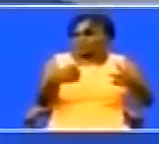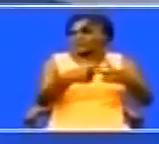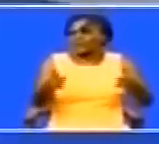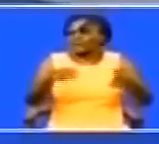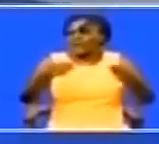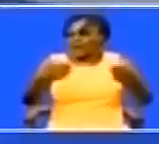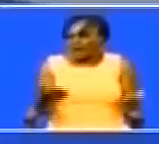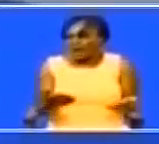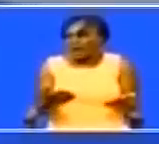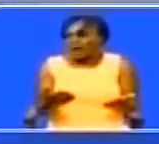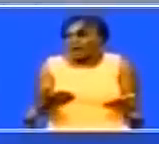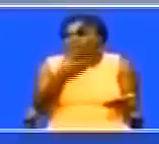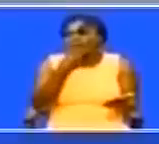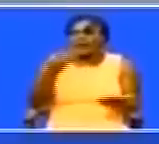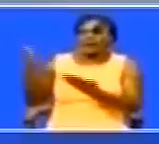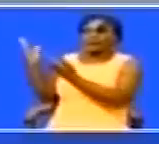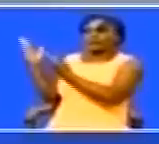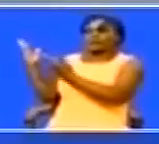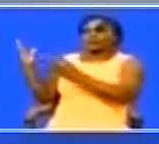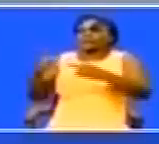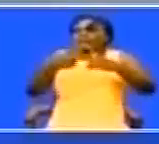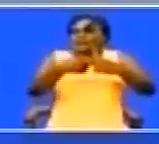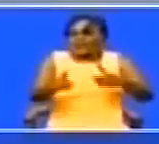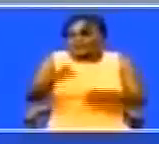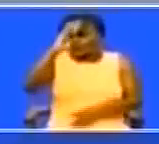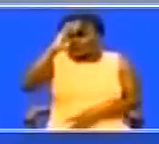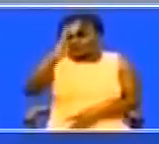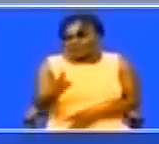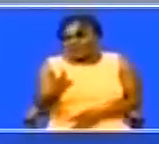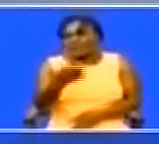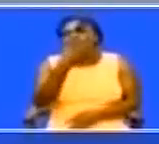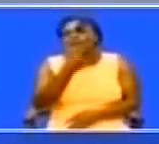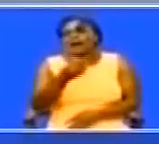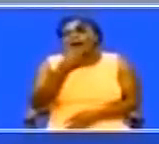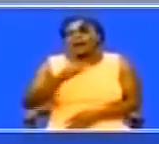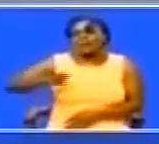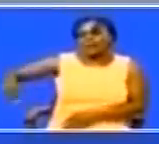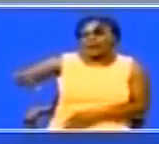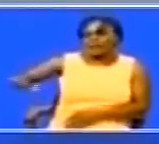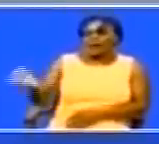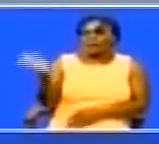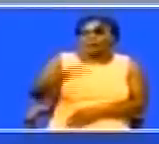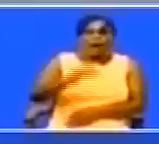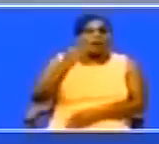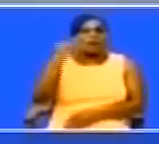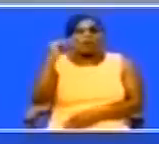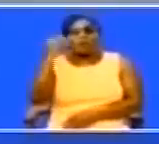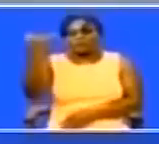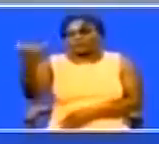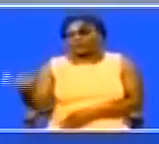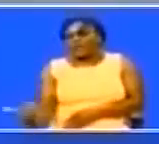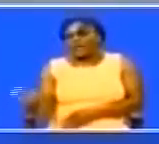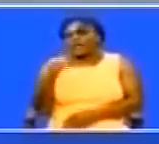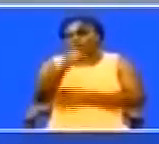huyu kwa jina Alphonse Kambu ulianza siku ya Jumapili baada ya jamaa huyu kuchelewa kumleta nyumbani mtoto wao